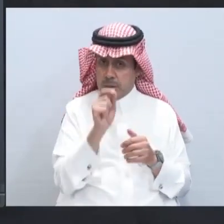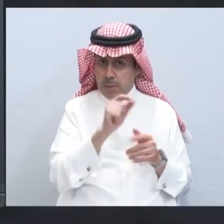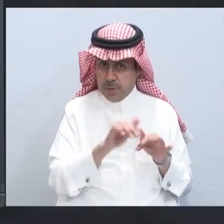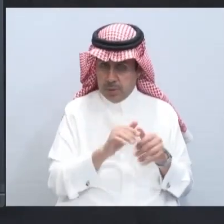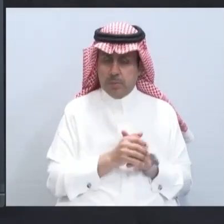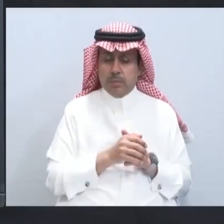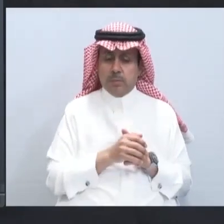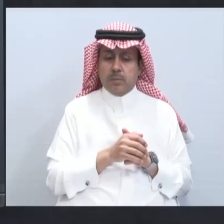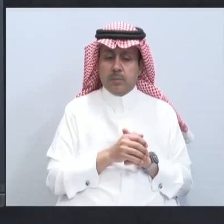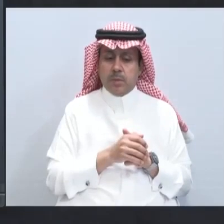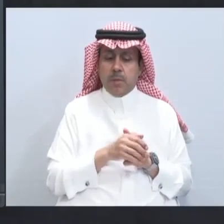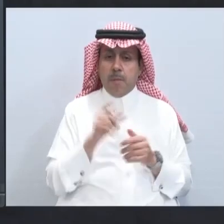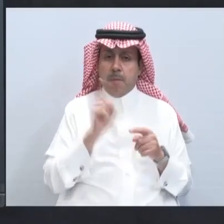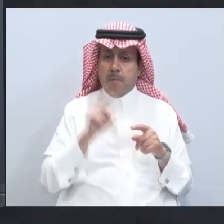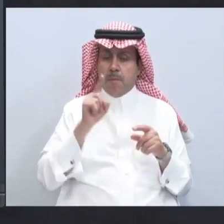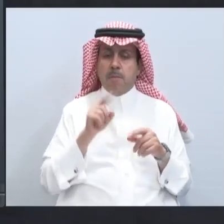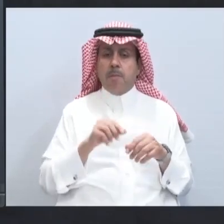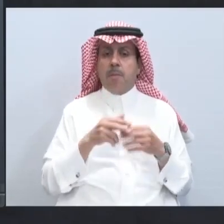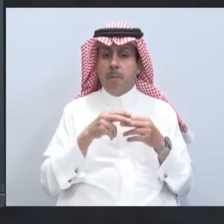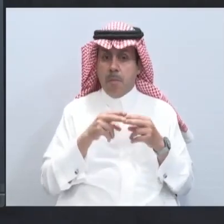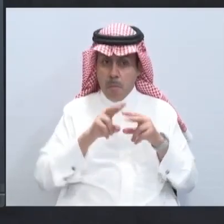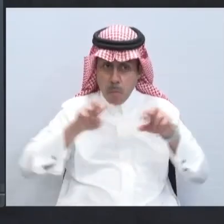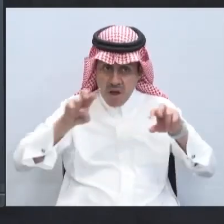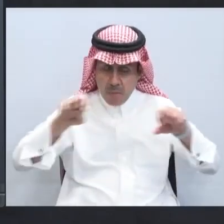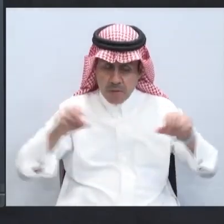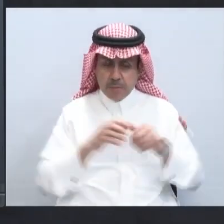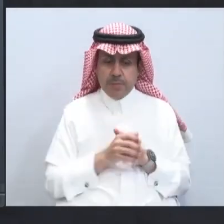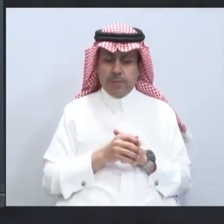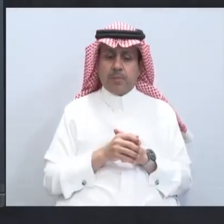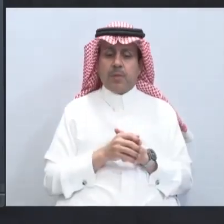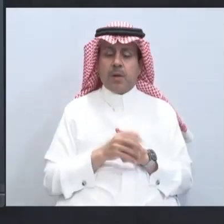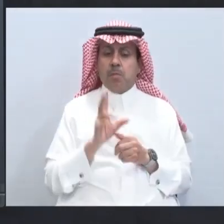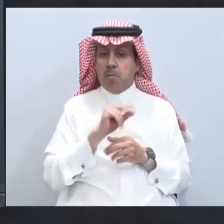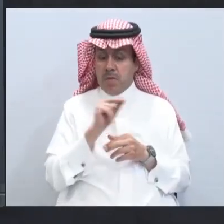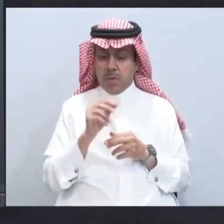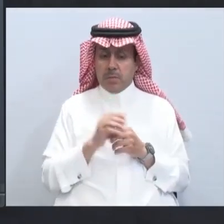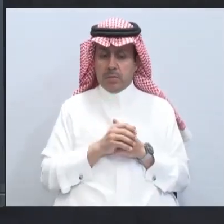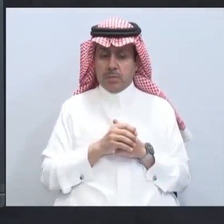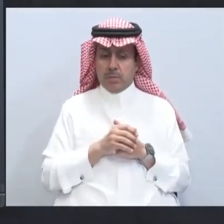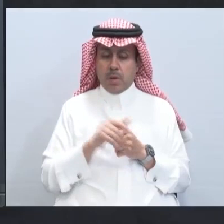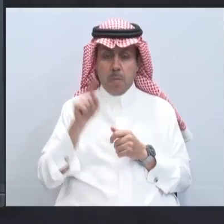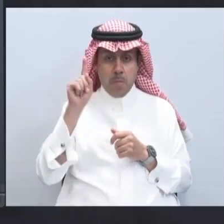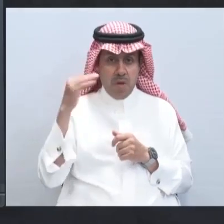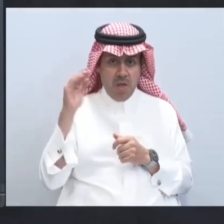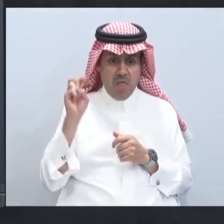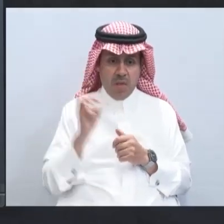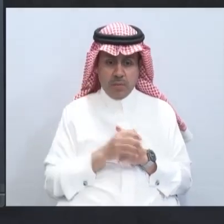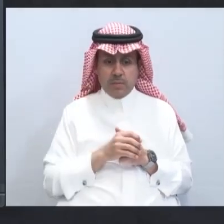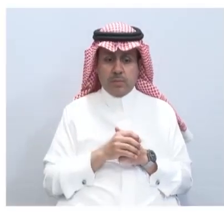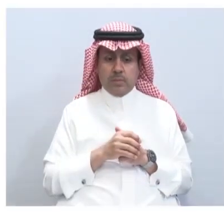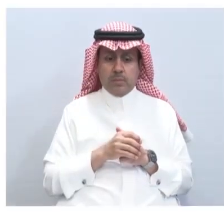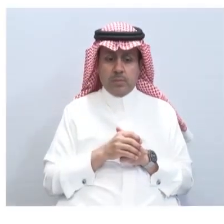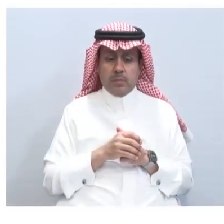ثم بعمليه البحث تظهر لك عده نتائج على سبيل المثال لو مثلا اردت البحث عن كلمه مثلا